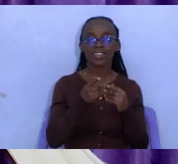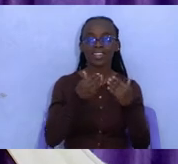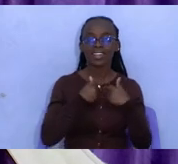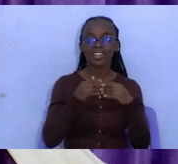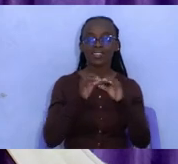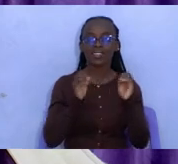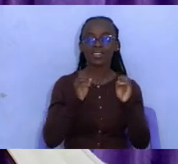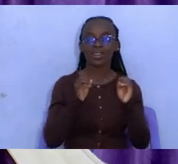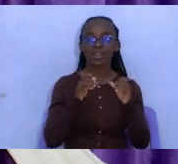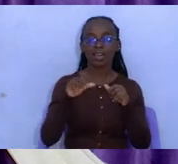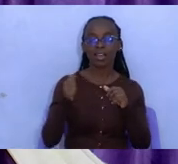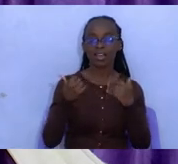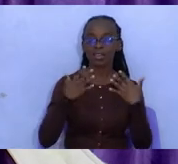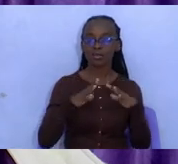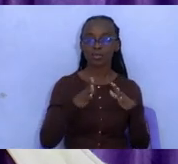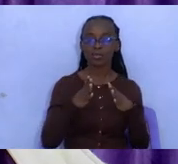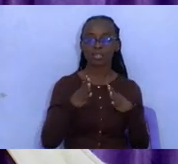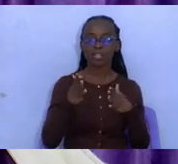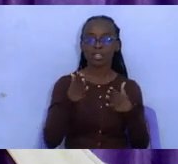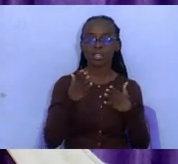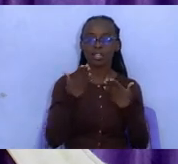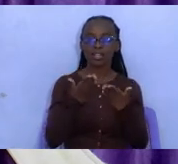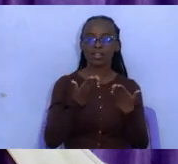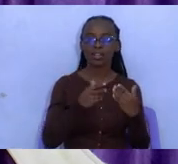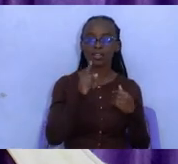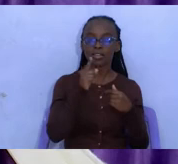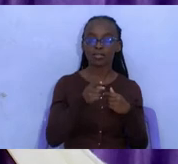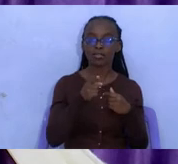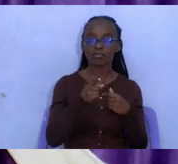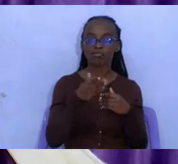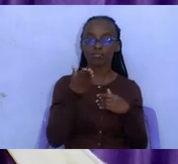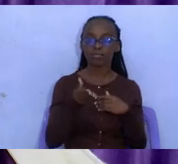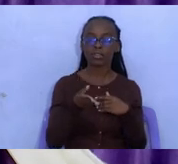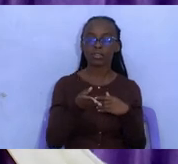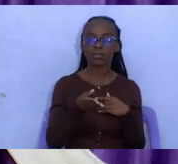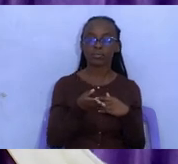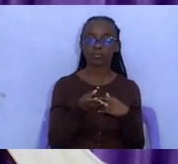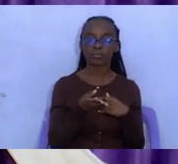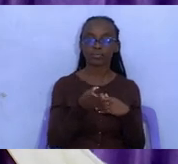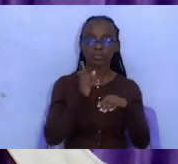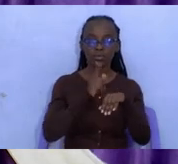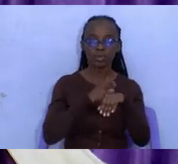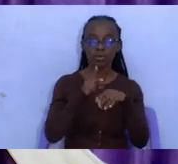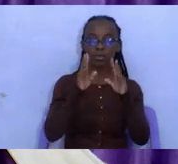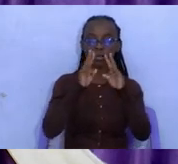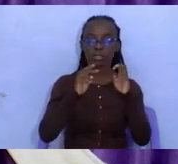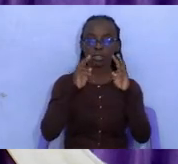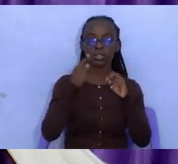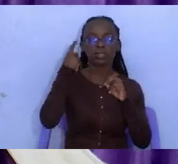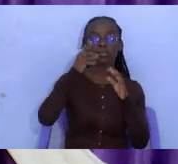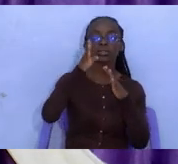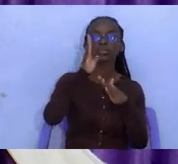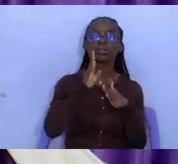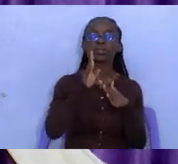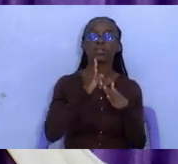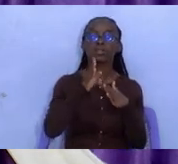Wewe usipopokea, watu wa radio wanachukua. So wewe utakuwa bado tu uliwakilisha. Nasema unapojitia nia ya kumtafuta Mungu,